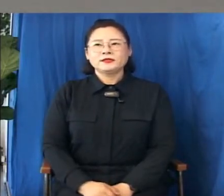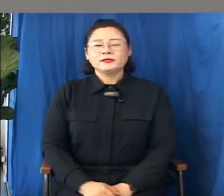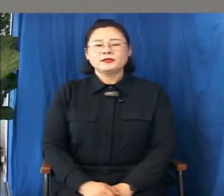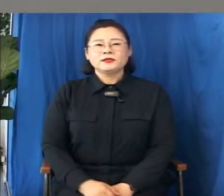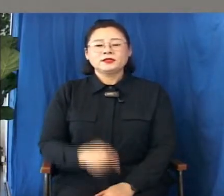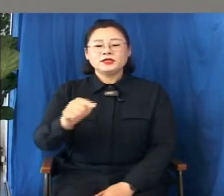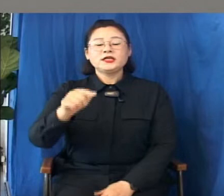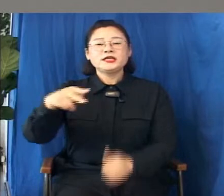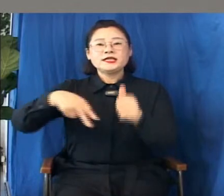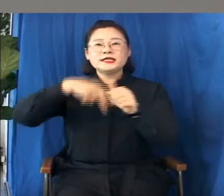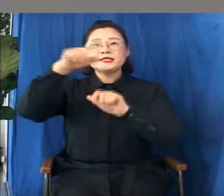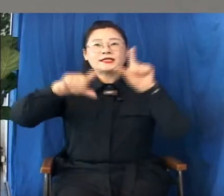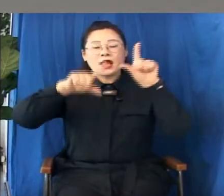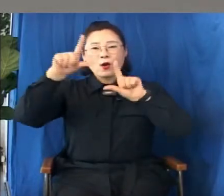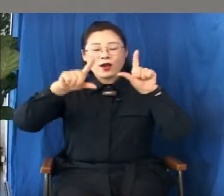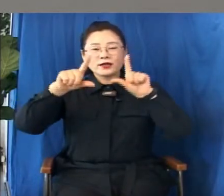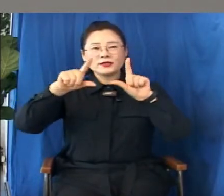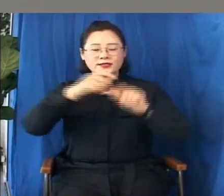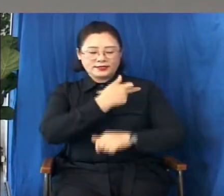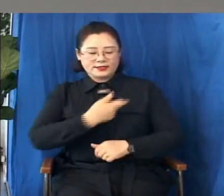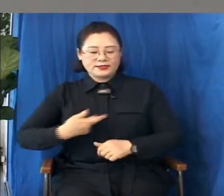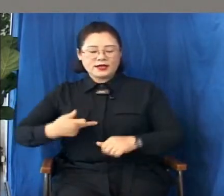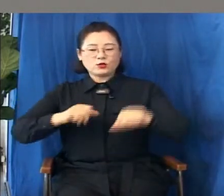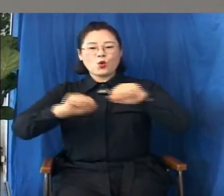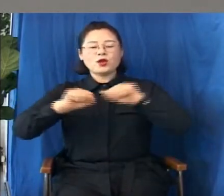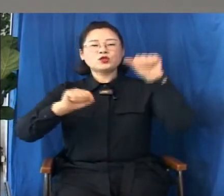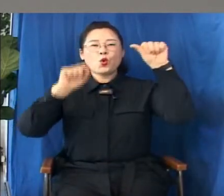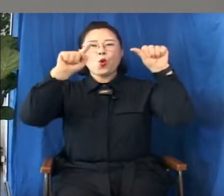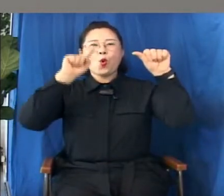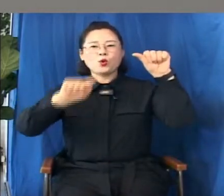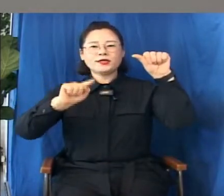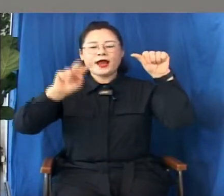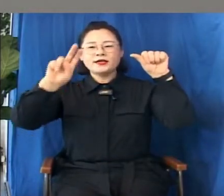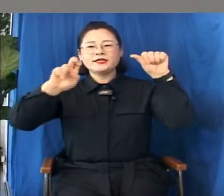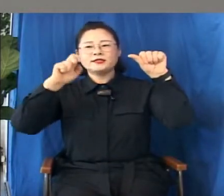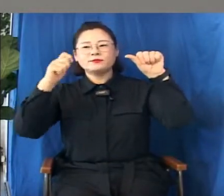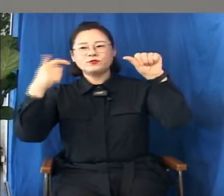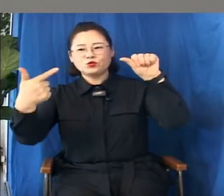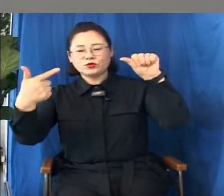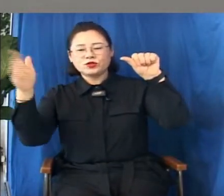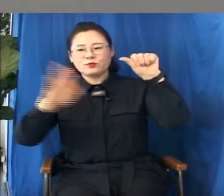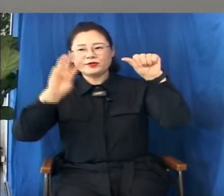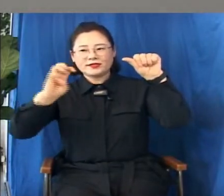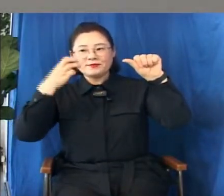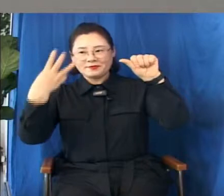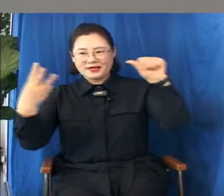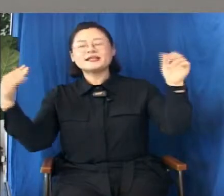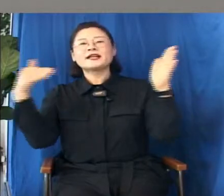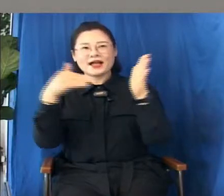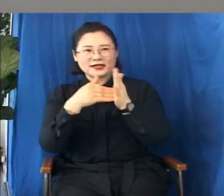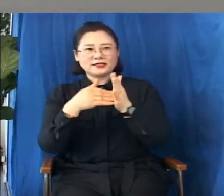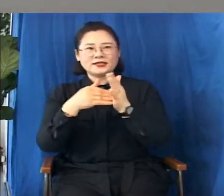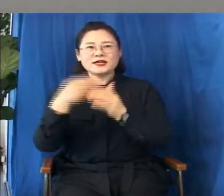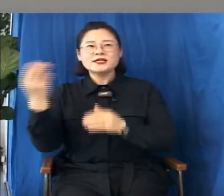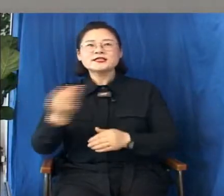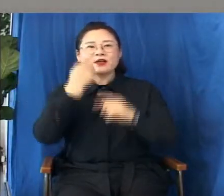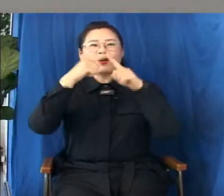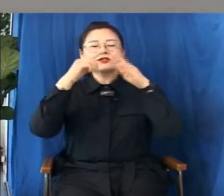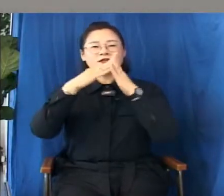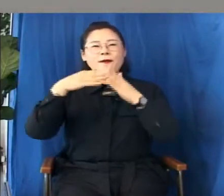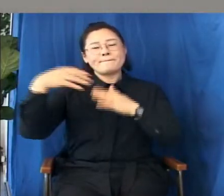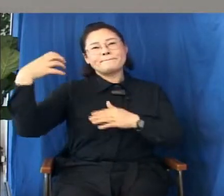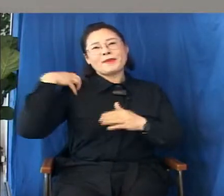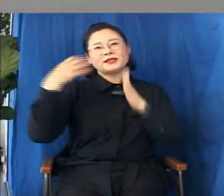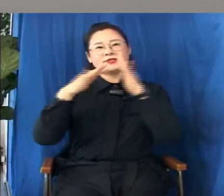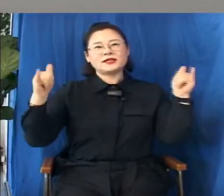자, 이 상황이 사도행전 5장 26절로 33절까지 나와 있습니다. 같이 읽어봅니다. 성전 맡은 자가